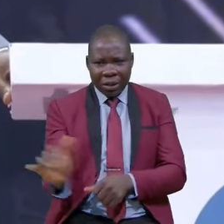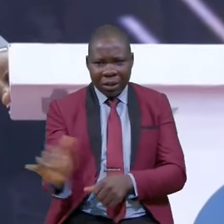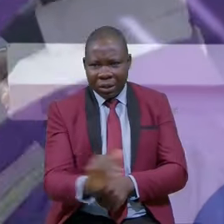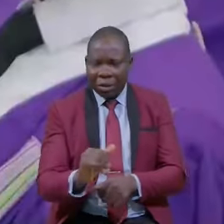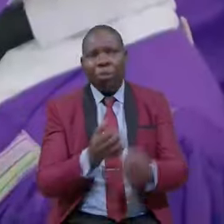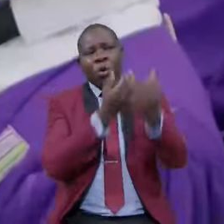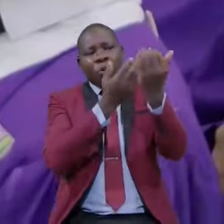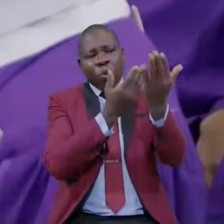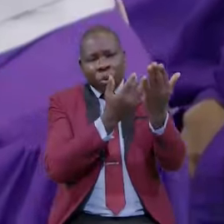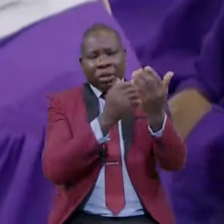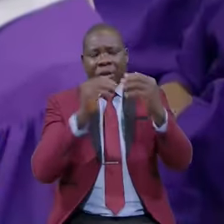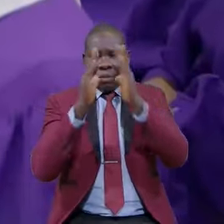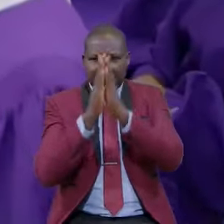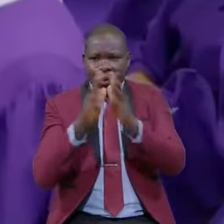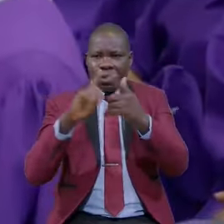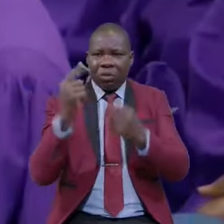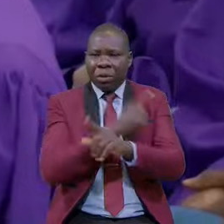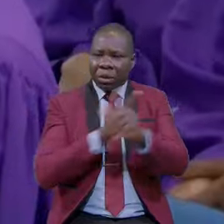renouvellement viendra.